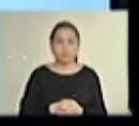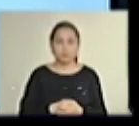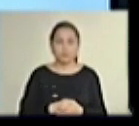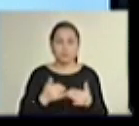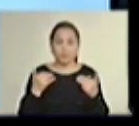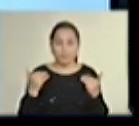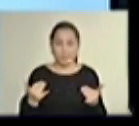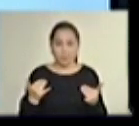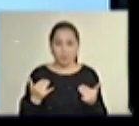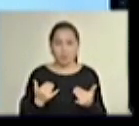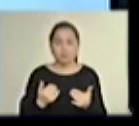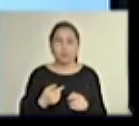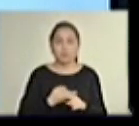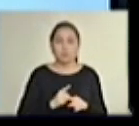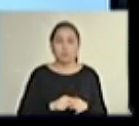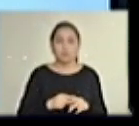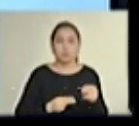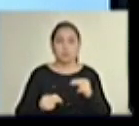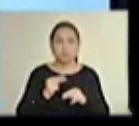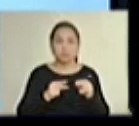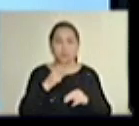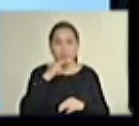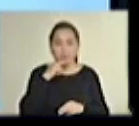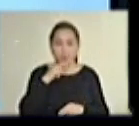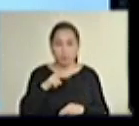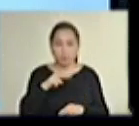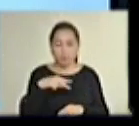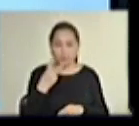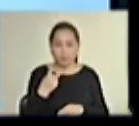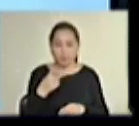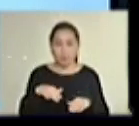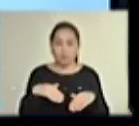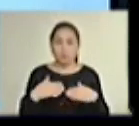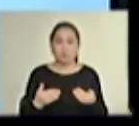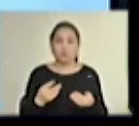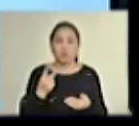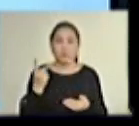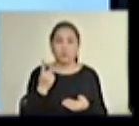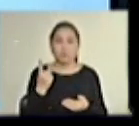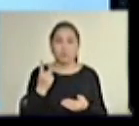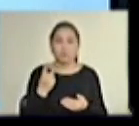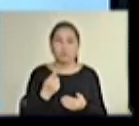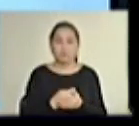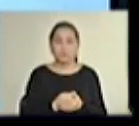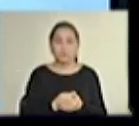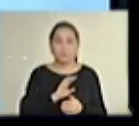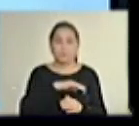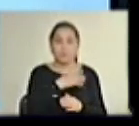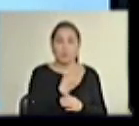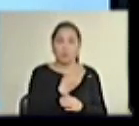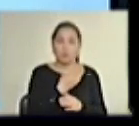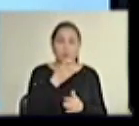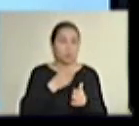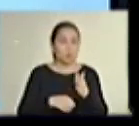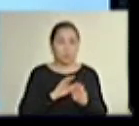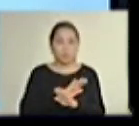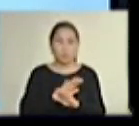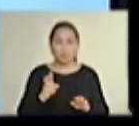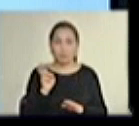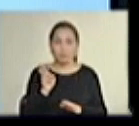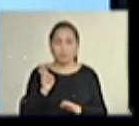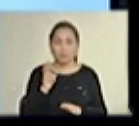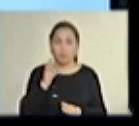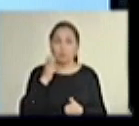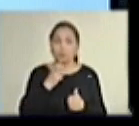Ana endi ushbu chizmaga e'tibor berib qaraydigan bo'lsak, bu yerda birinchisi ko'chmas blok, ikkinchisi